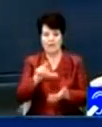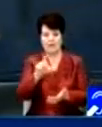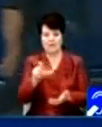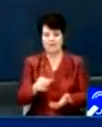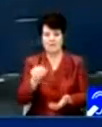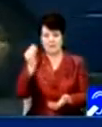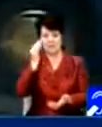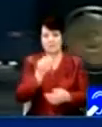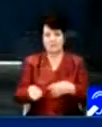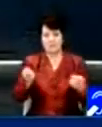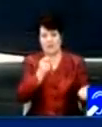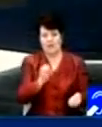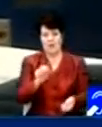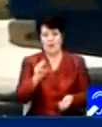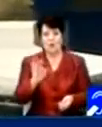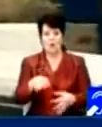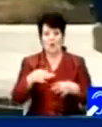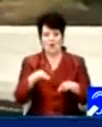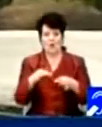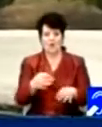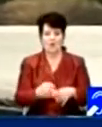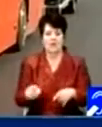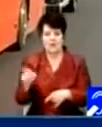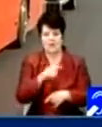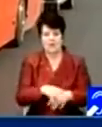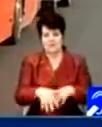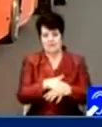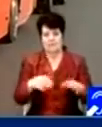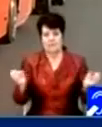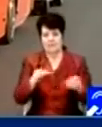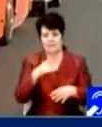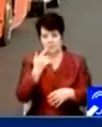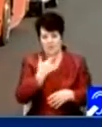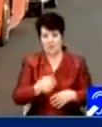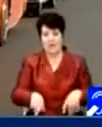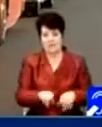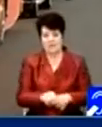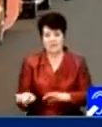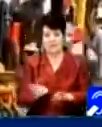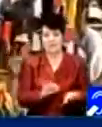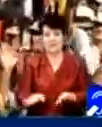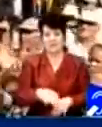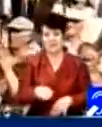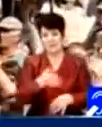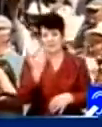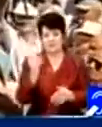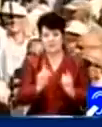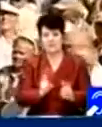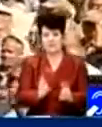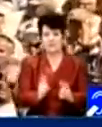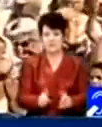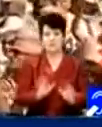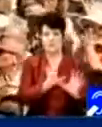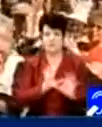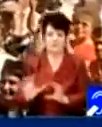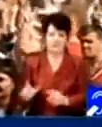intenționau să aducă autocare în Piața Marii Adunării Naționale, spun forțele de ordine. Această acțiune nu a putut fi acceptată din motive de